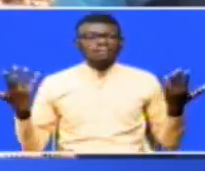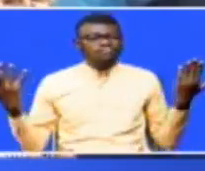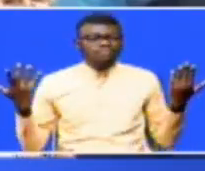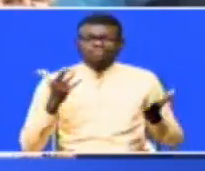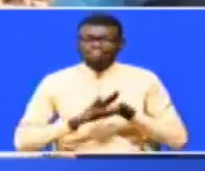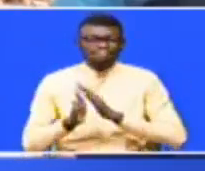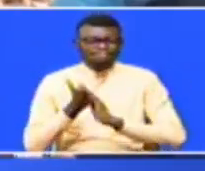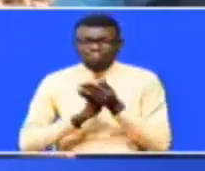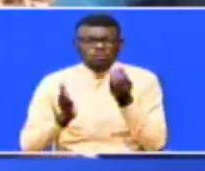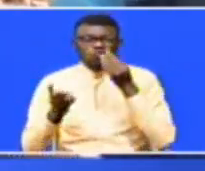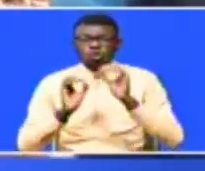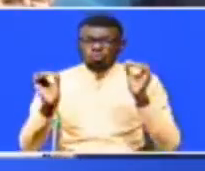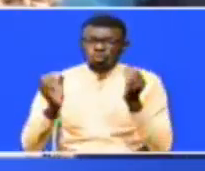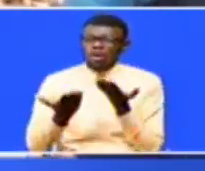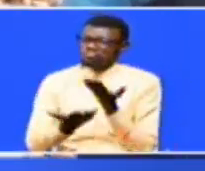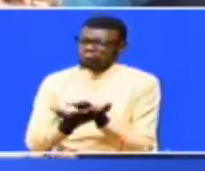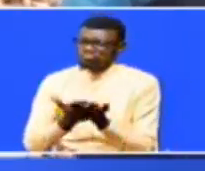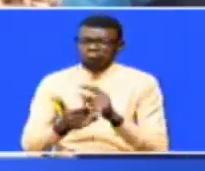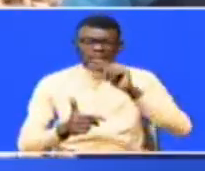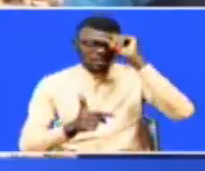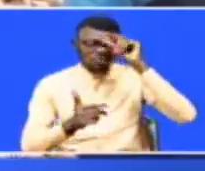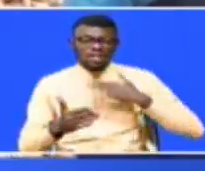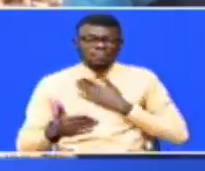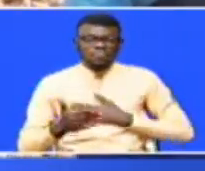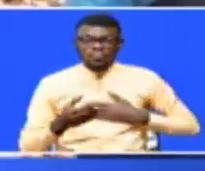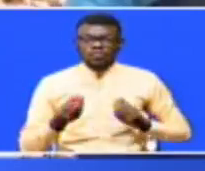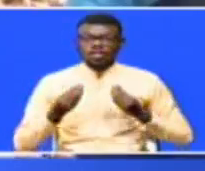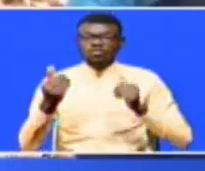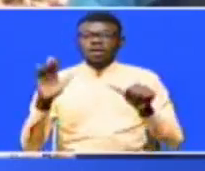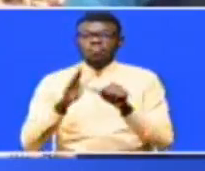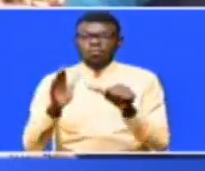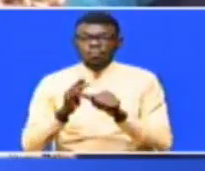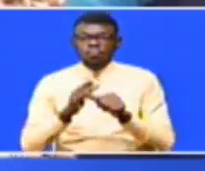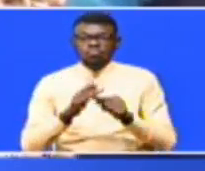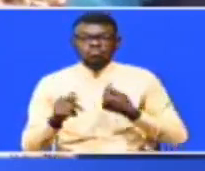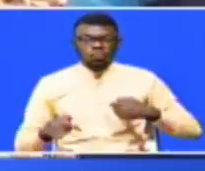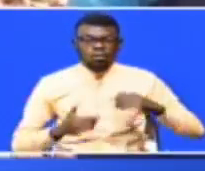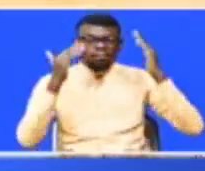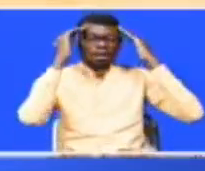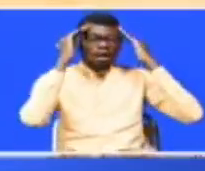hawana chakula. Tunaomba hata serikali kuu iingilie jambo hili ili tuweze kujua tutaelekea namna gani.